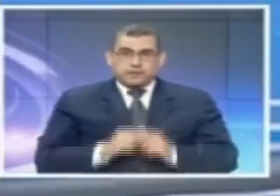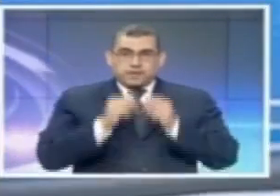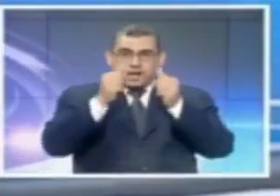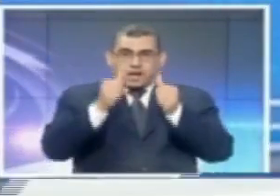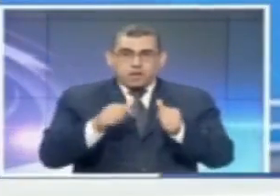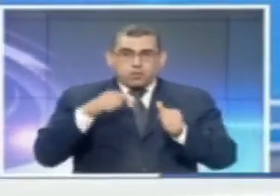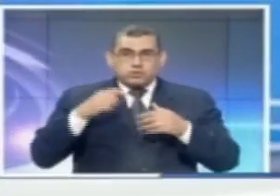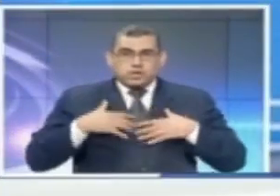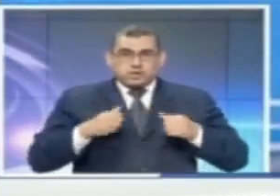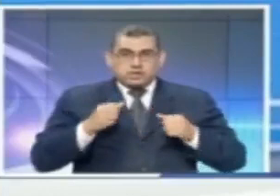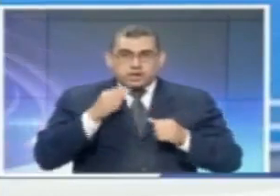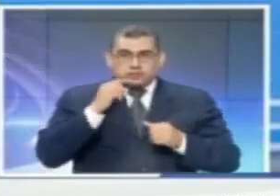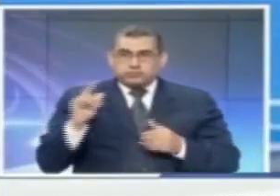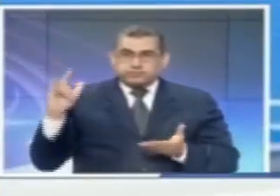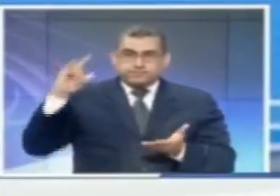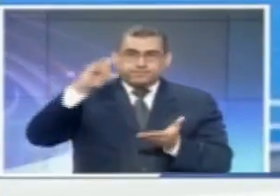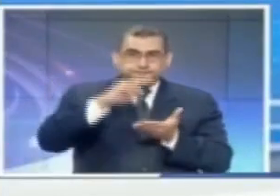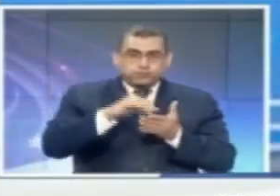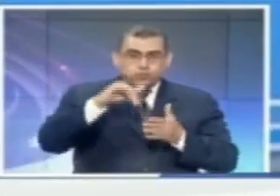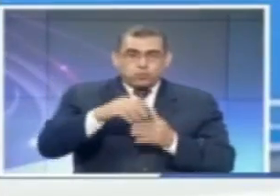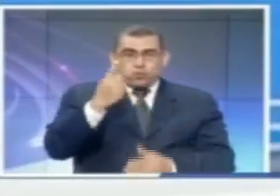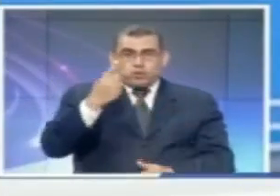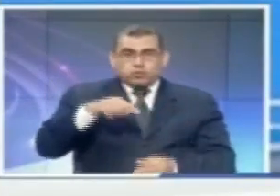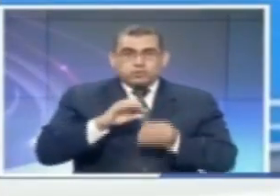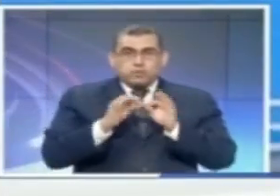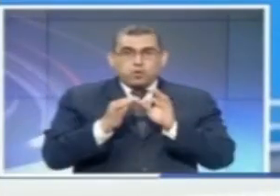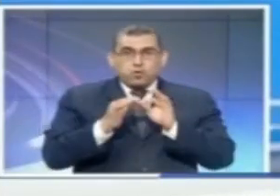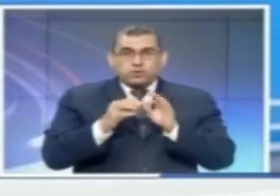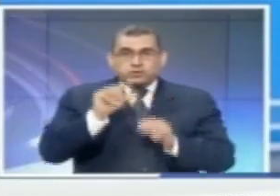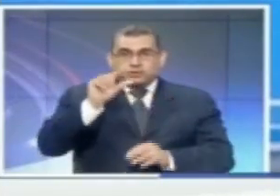أعلنت وزارة الصحة وصول شحنة تضم